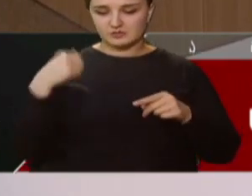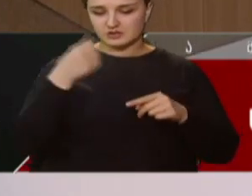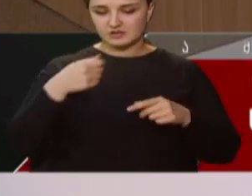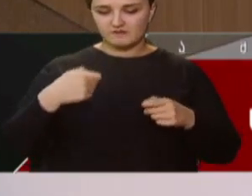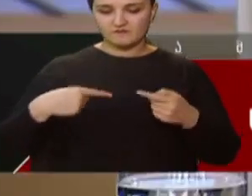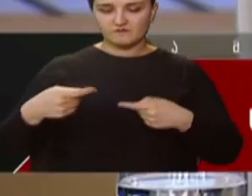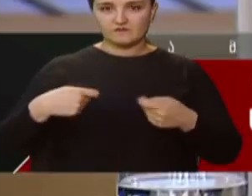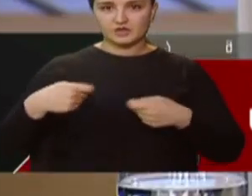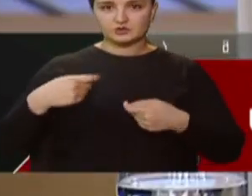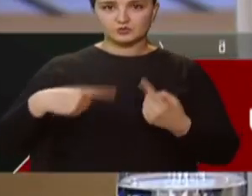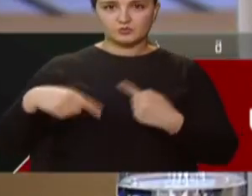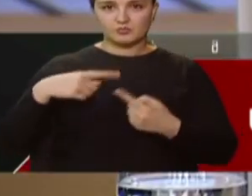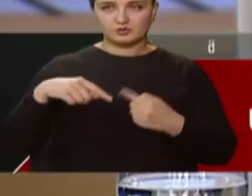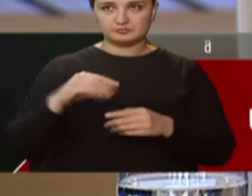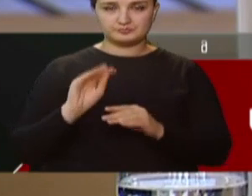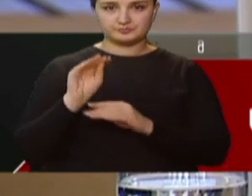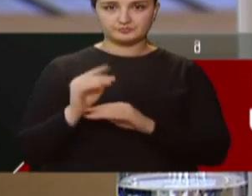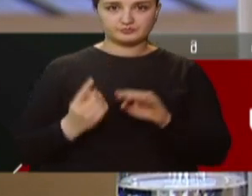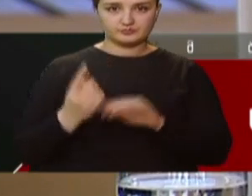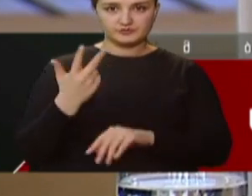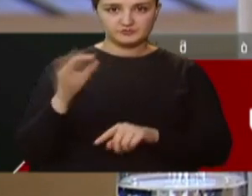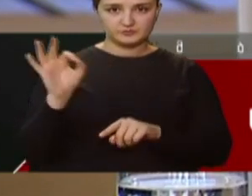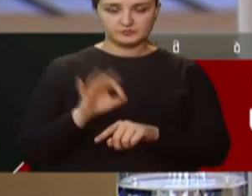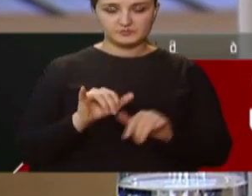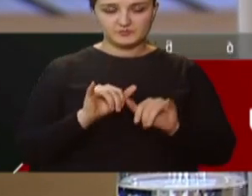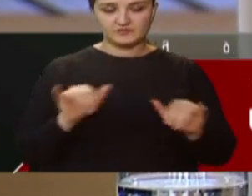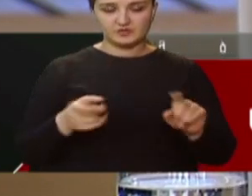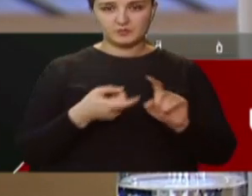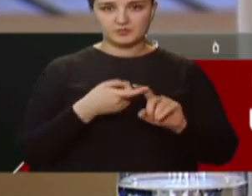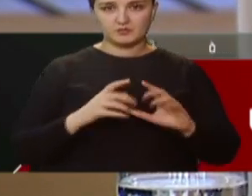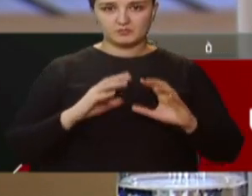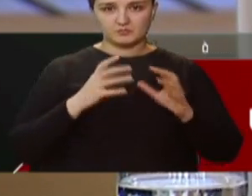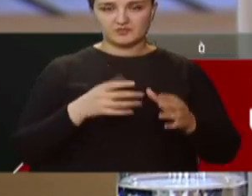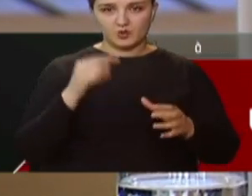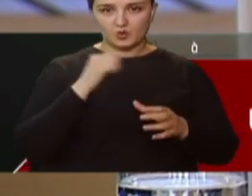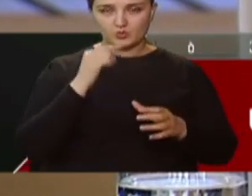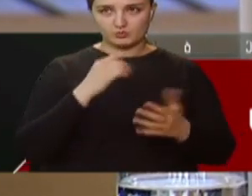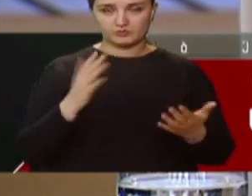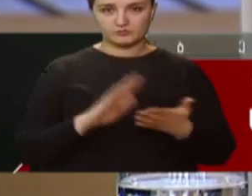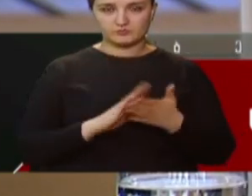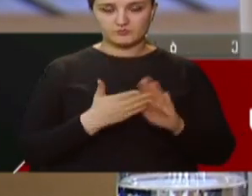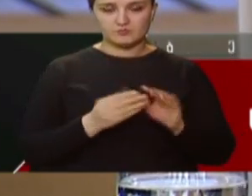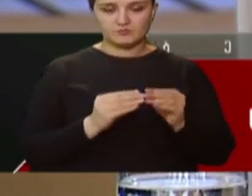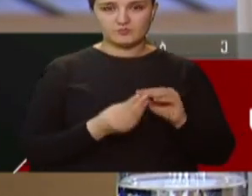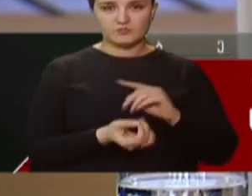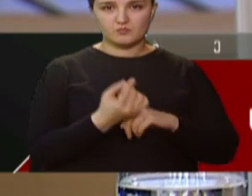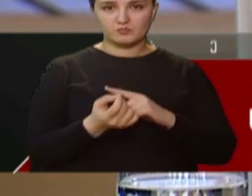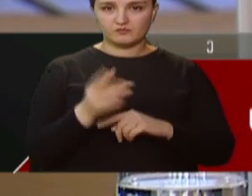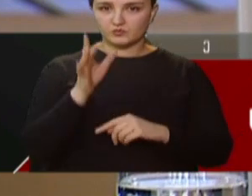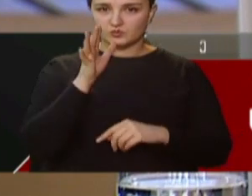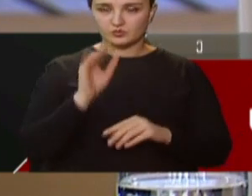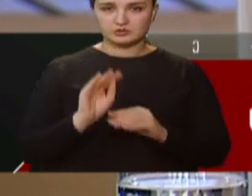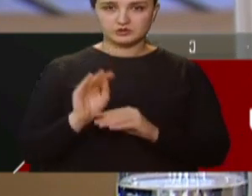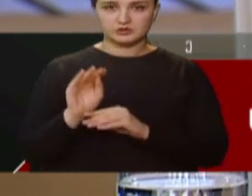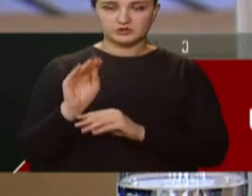ბრუნვა გაიზარდა 3%-ით. Რა თქმა უნდა, მიმდინარე პანდემიის და გლობალური ეკონომიკის წინაშე მდგარი გამოწვევების ფონზე ეს ზრდა